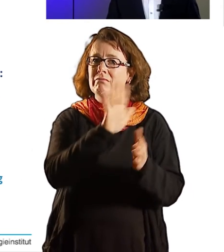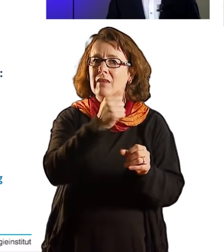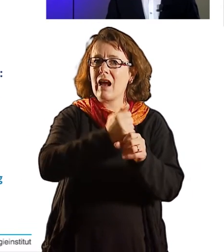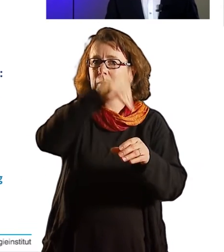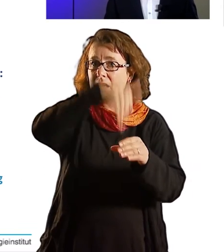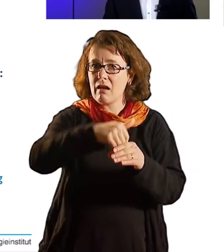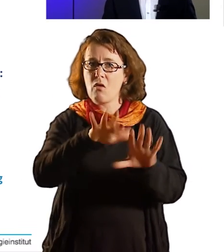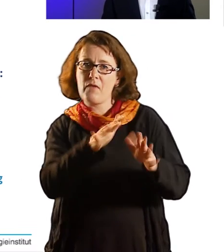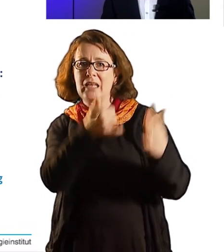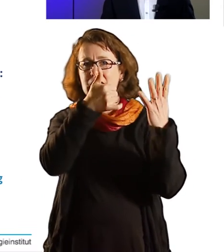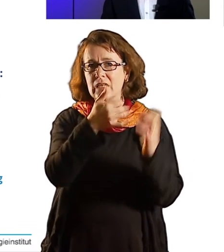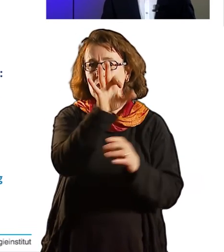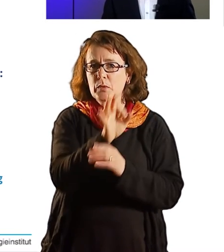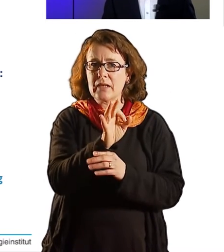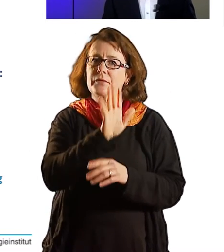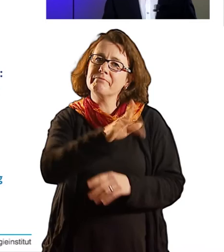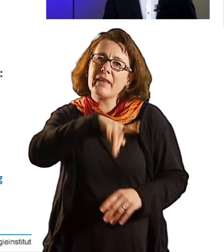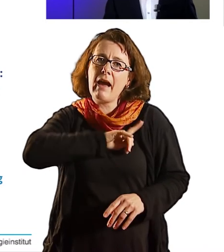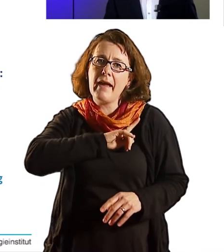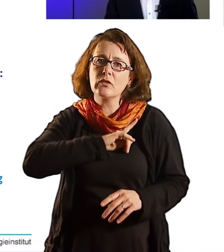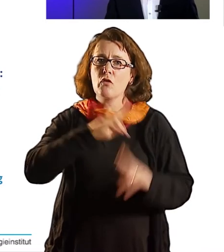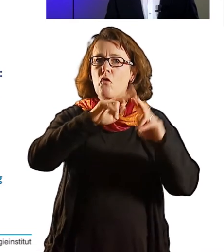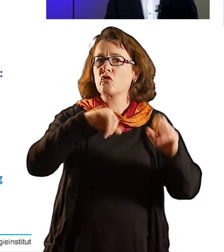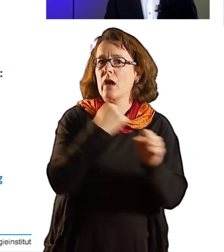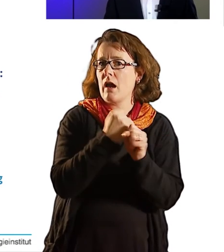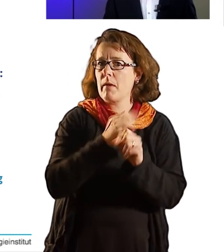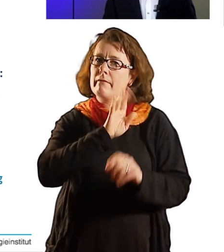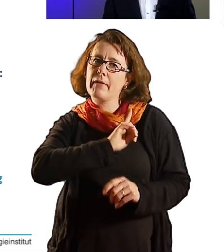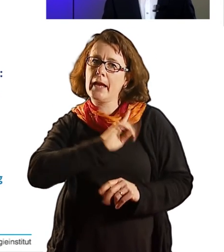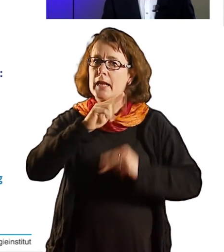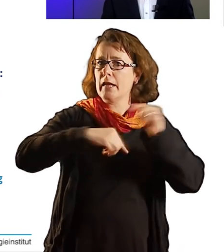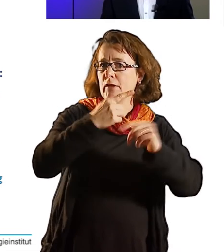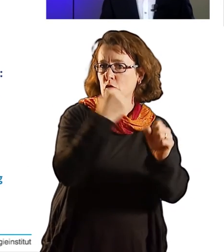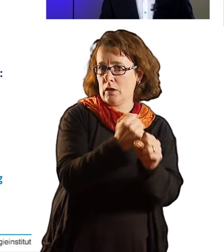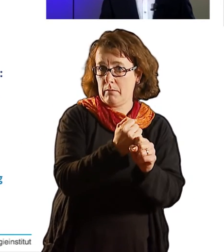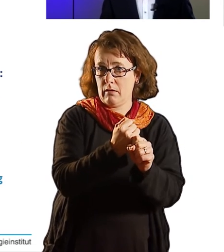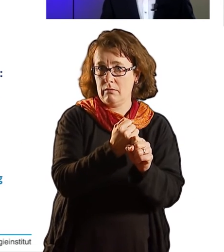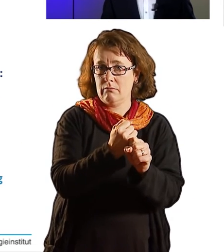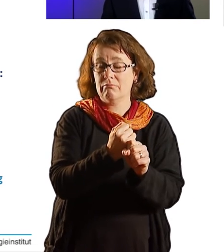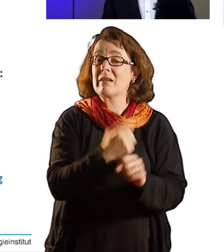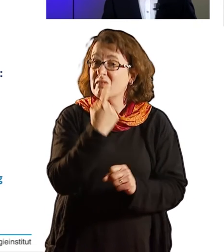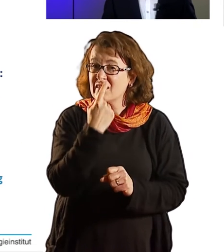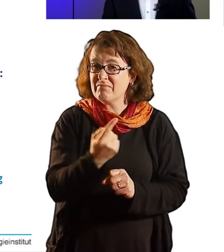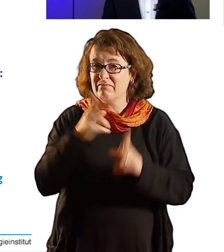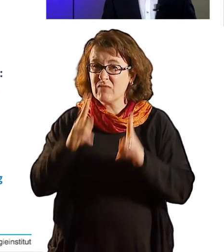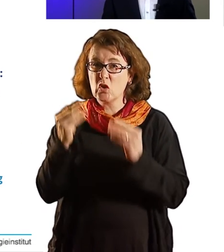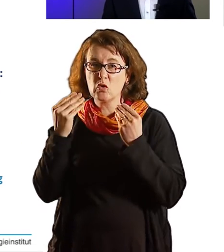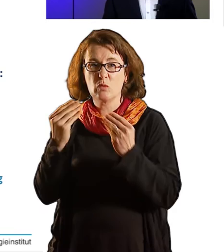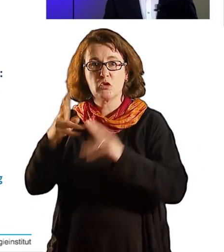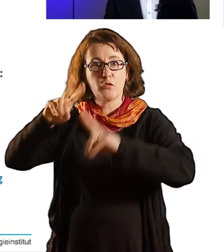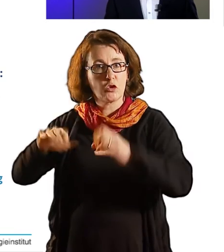weil ca. 60% der Tätigkeiten in der PTB eigene Forschungs- und Entwicklungsarbeiten sind. Die PTB ist aber auch kein